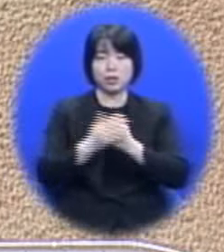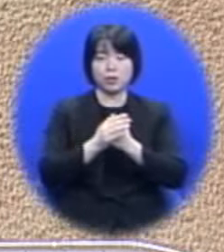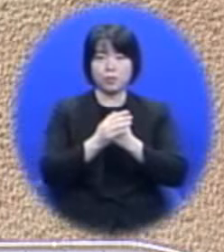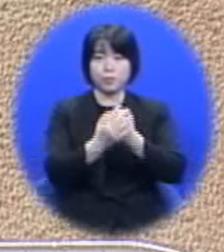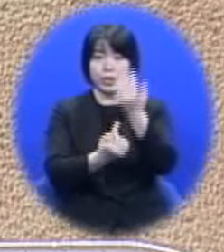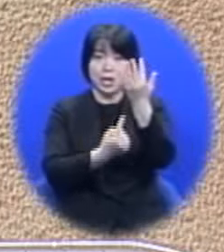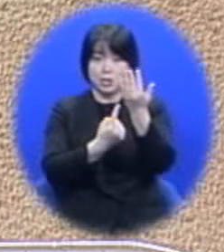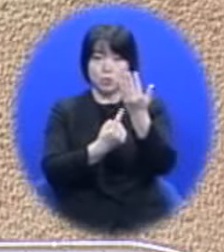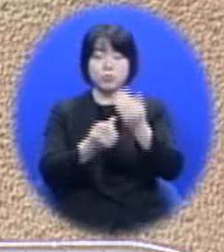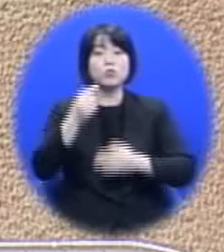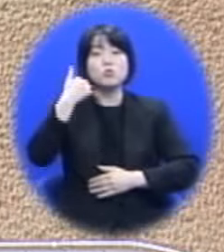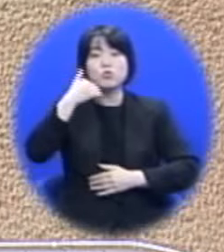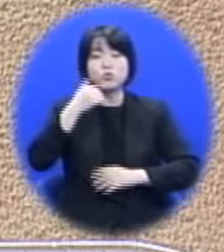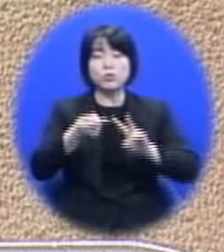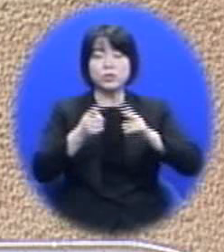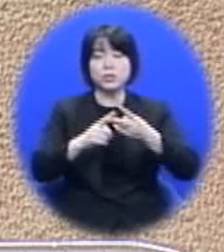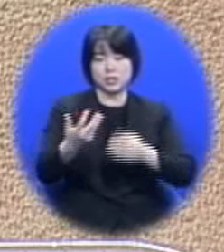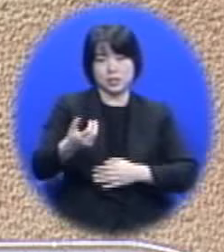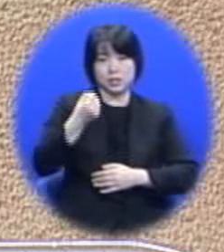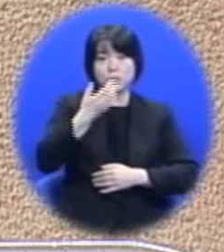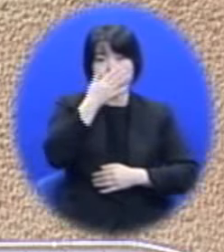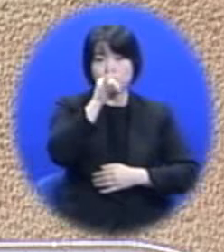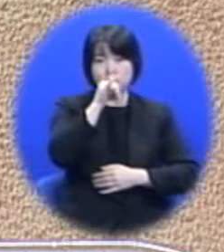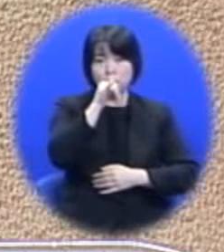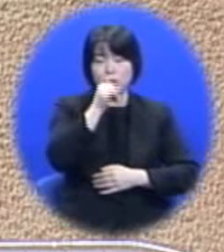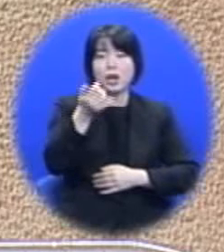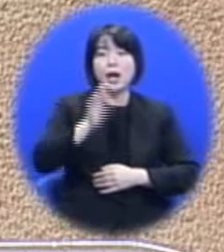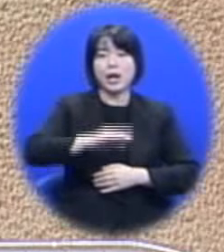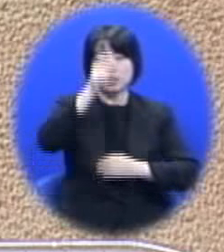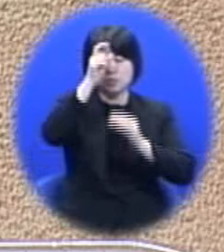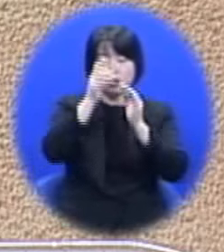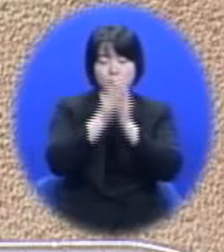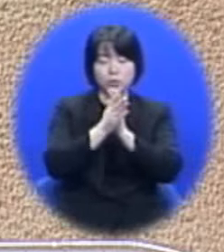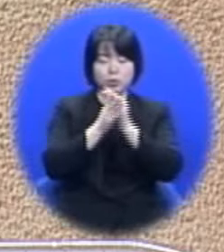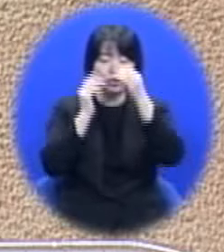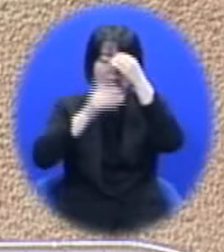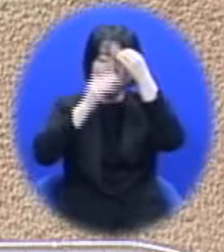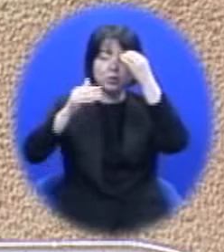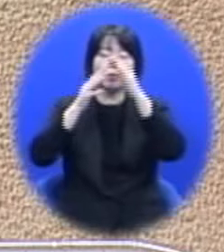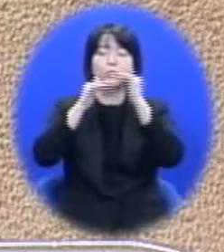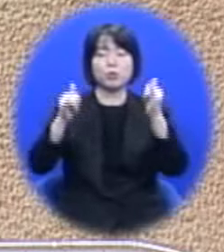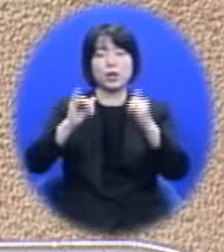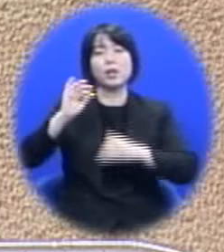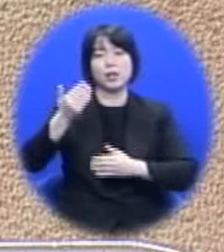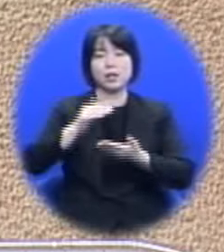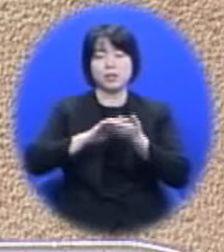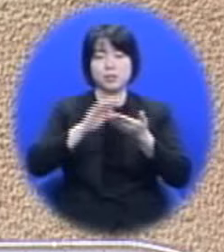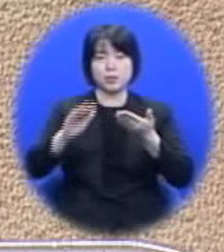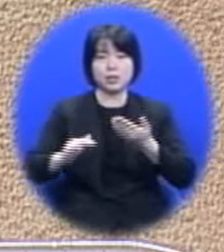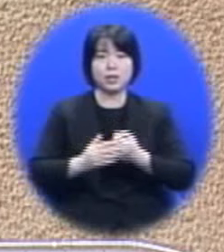촛불은 누구나 들 수 있죠. 기도는 성도들이 해야 하는 것입니다.